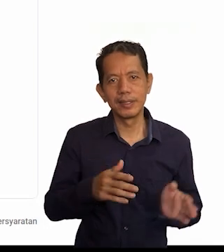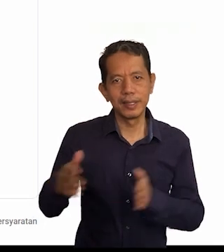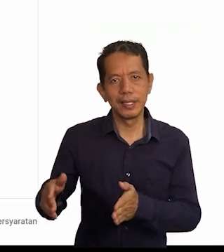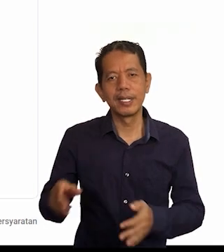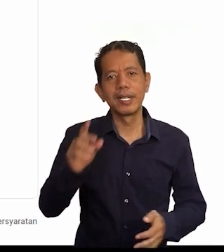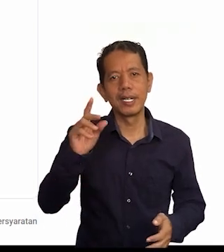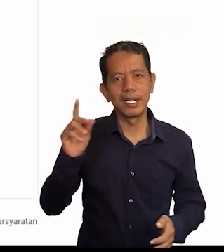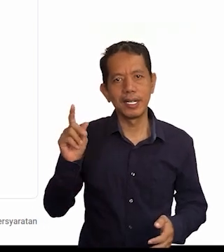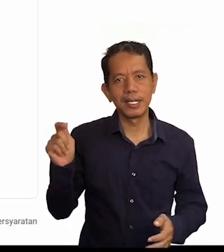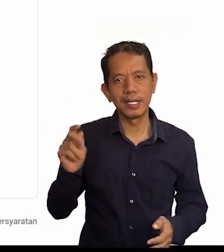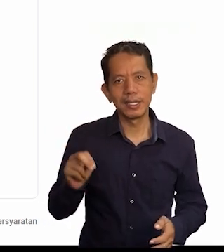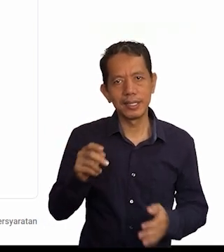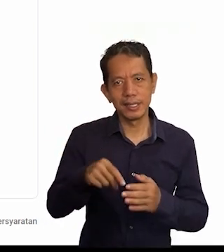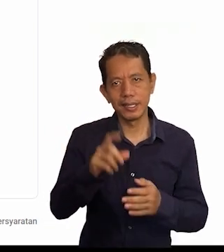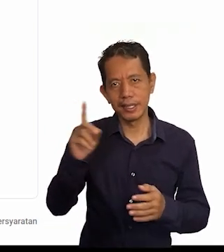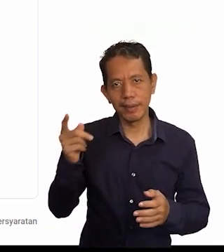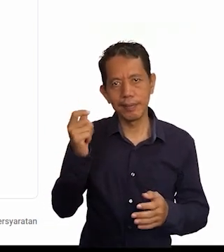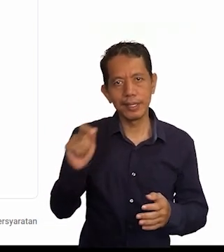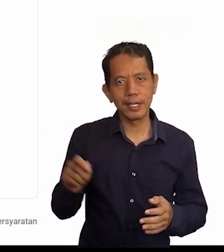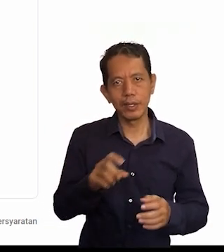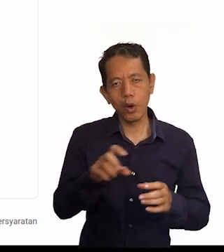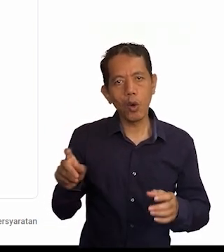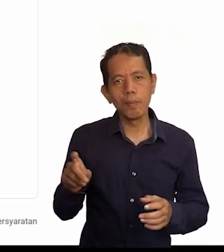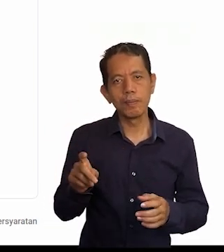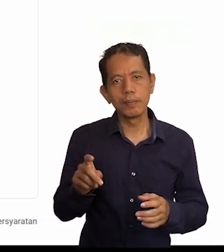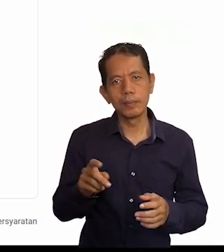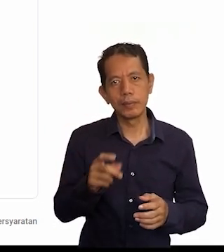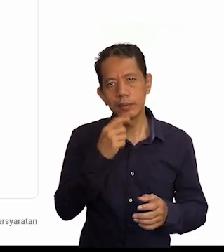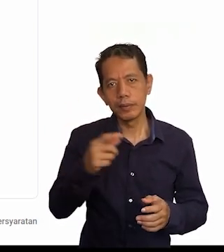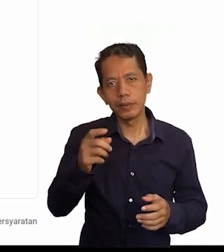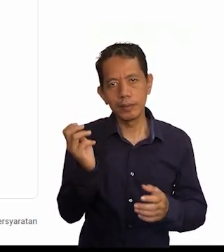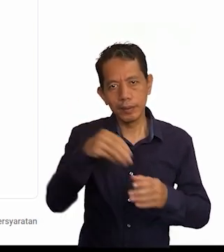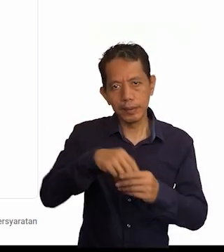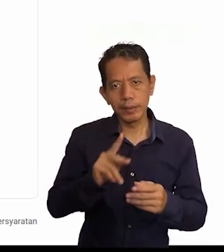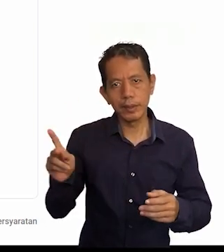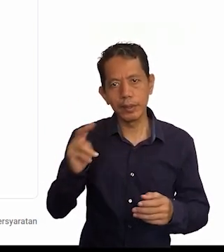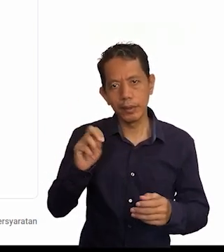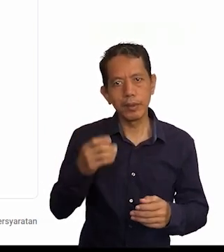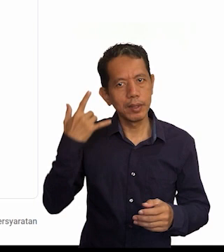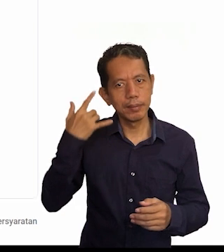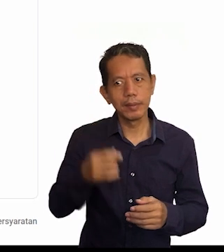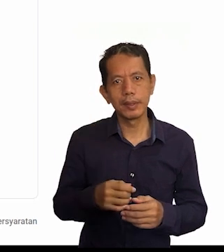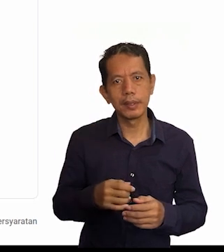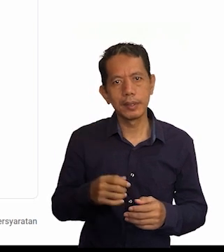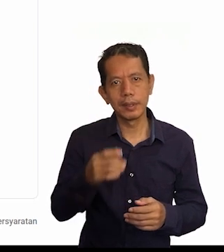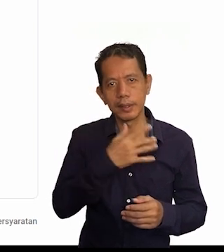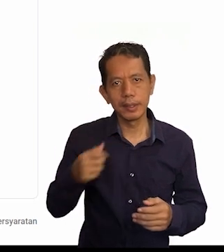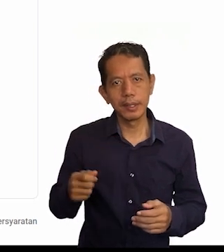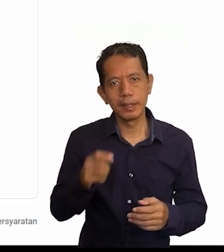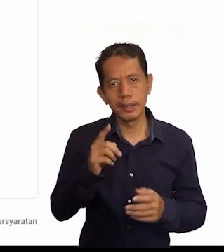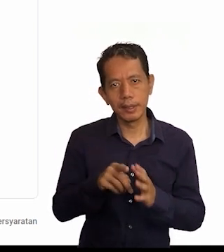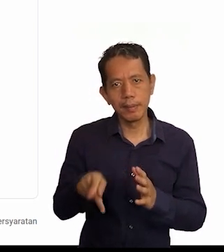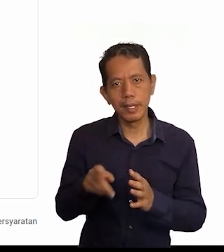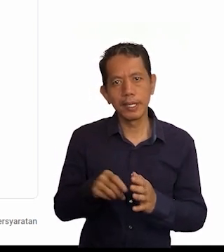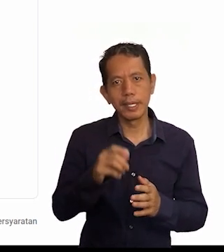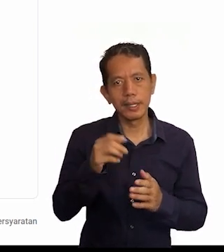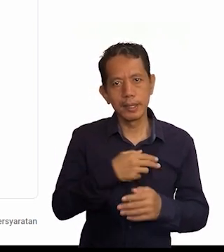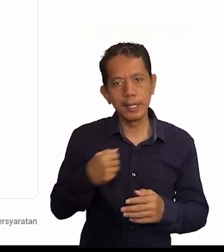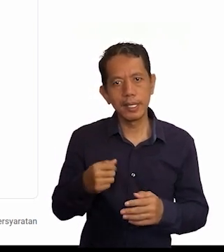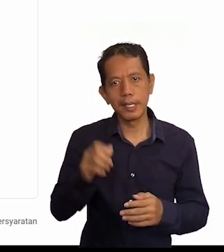Selanjutnya, akan ditampilkan kolom untuk memasukkan nomor handphone yang dipakai dan